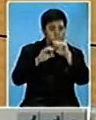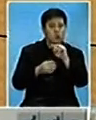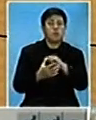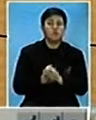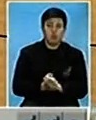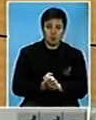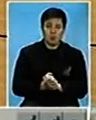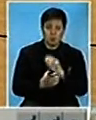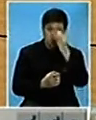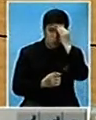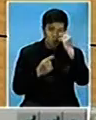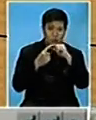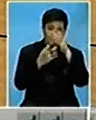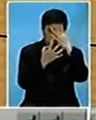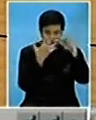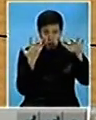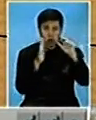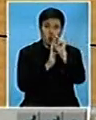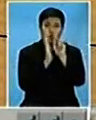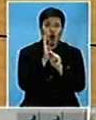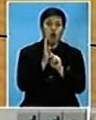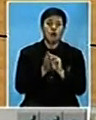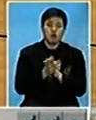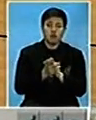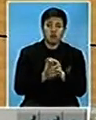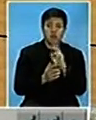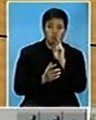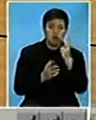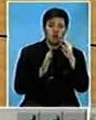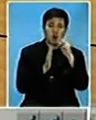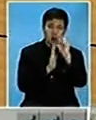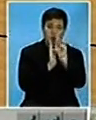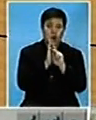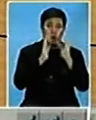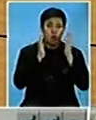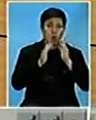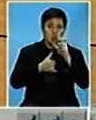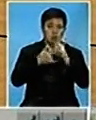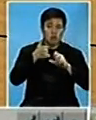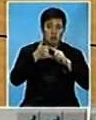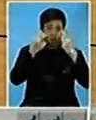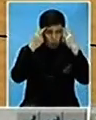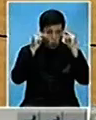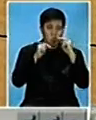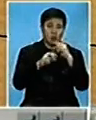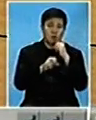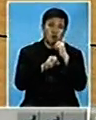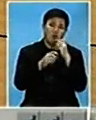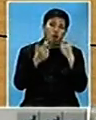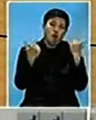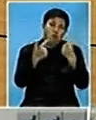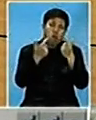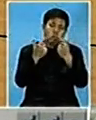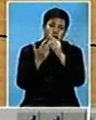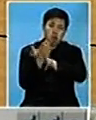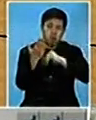เพราะการหักดิบบิดเบือนกฎหมายดังกล่าวทำให้คนที่เป็นนายกรัฐมนตรีนั้นได้สร้างความแตกแยกให้กับประเทศไทยอ